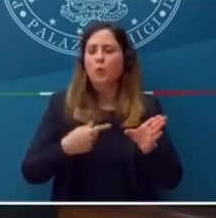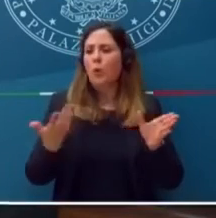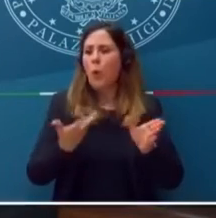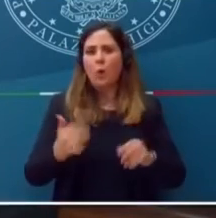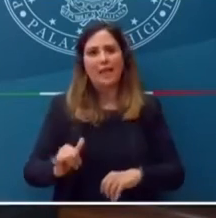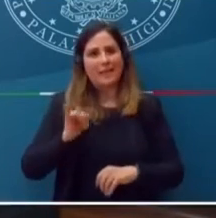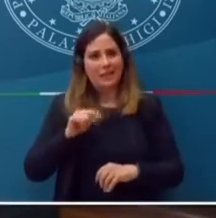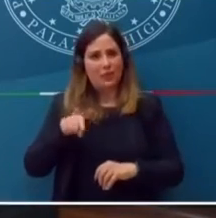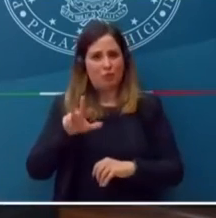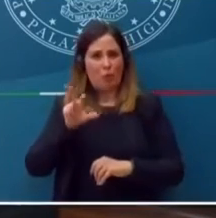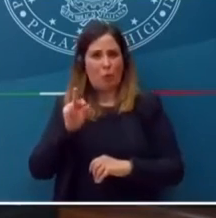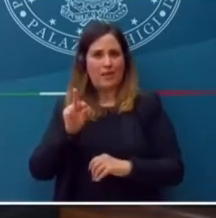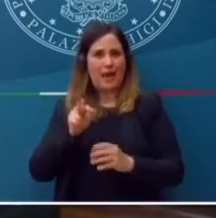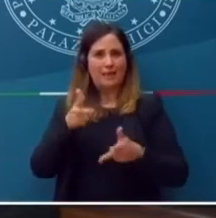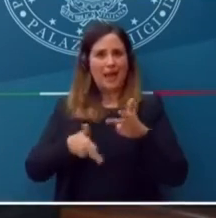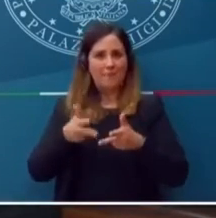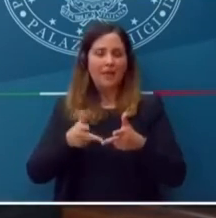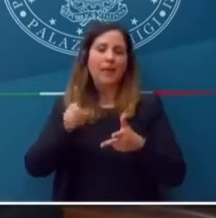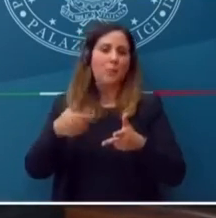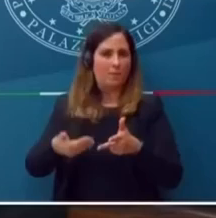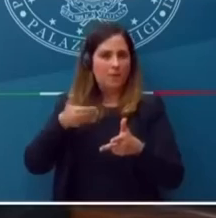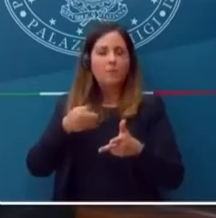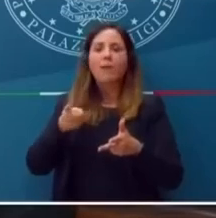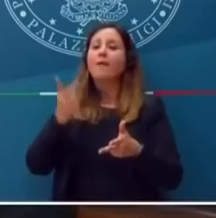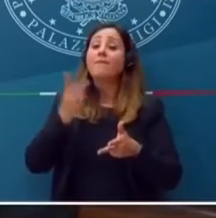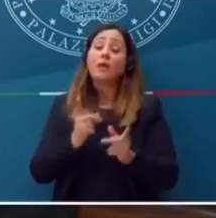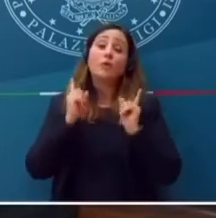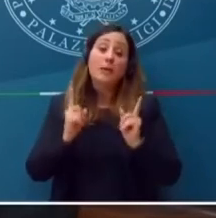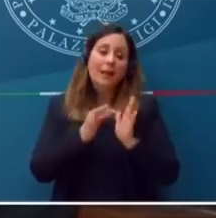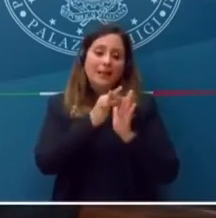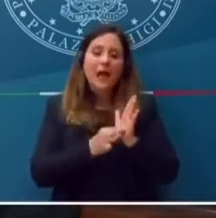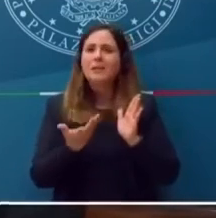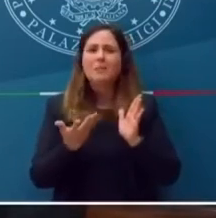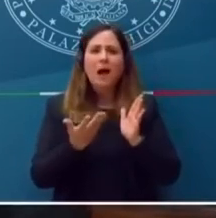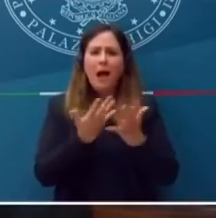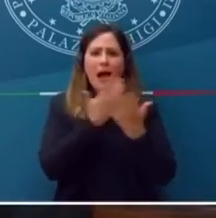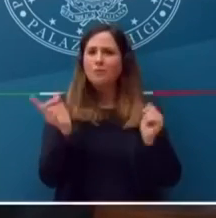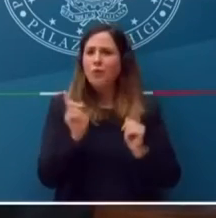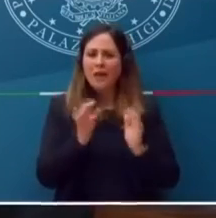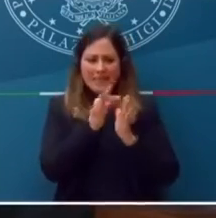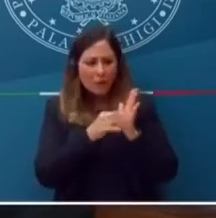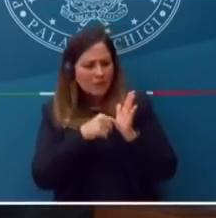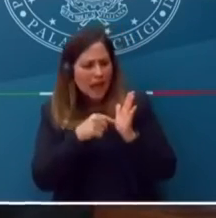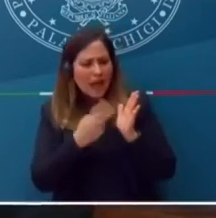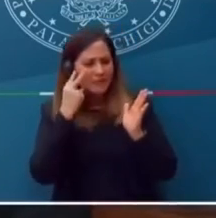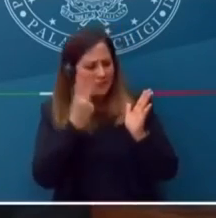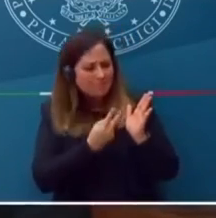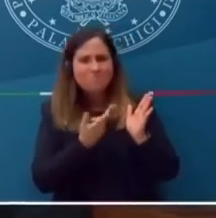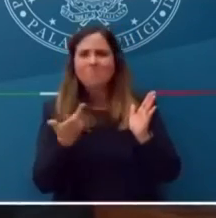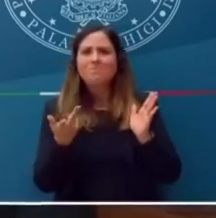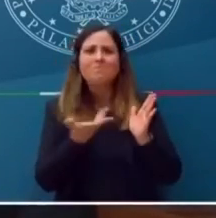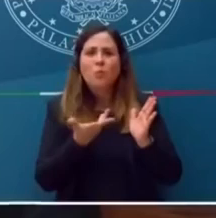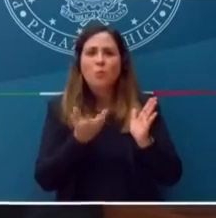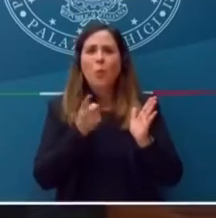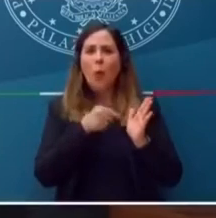data del 30 aprile, si baseranno sui dati, però non è chiaro a quali dati si faccia riferimento, perché si va appunto da chi chiede, alcuni